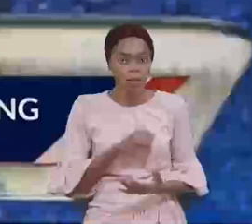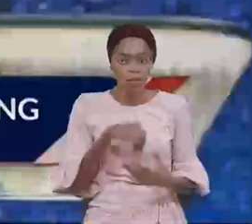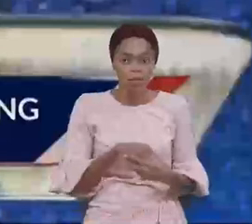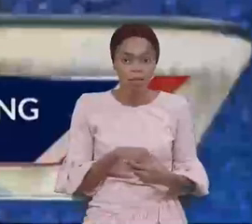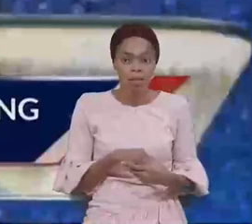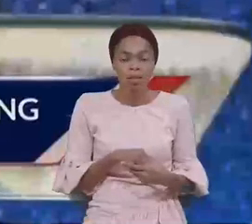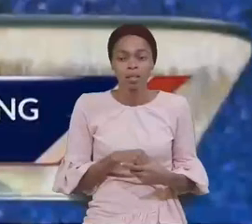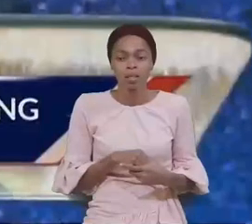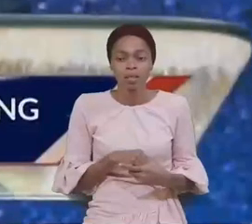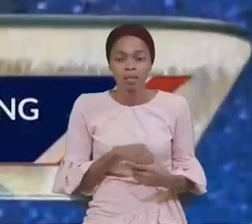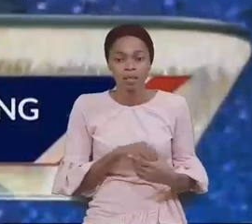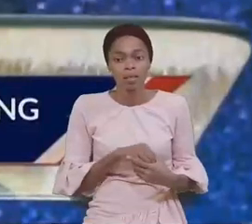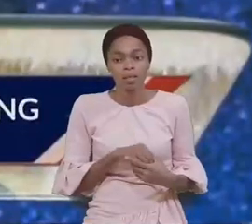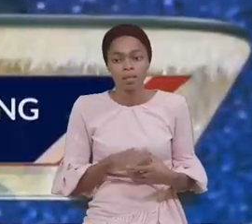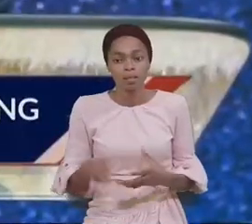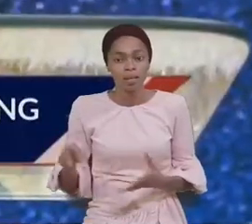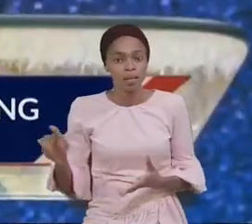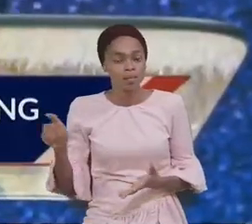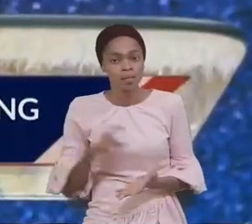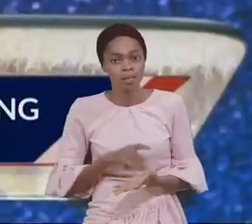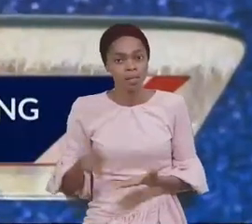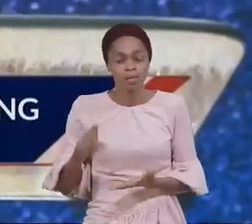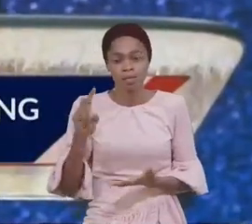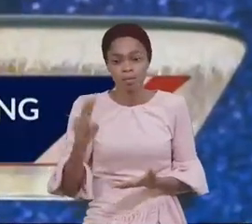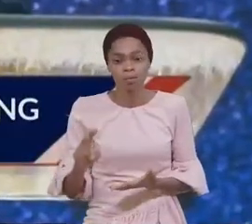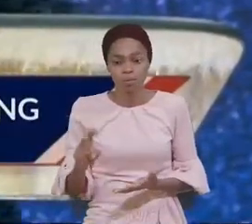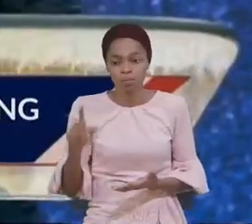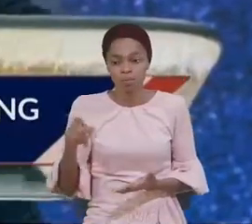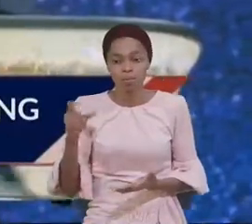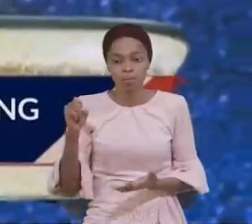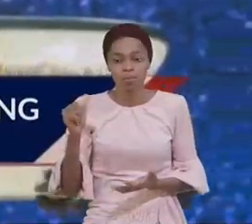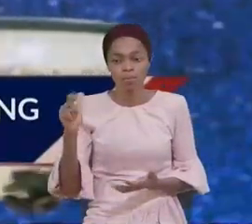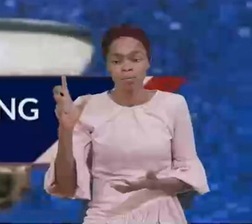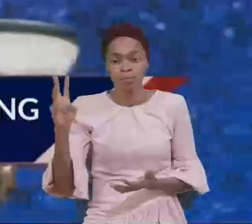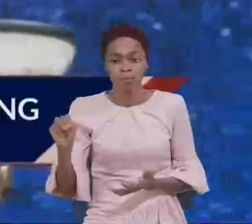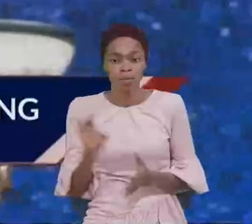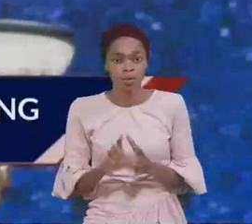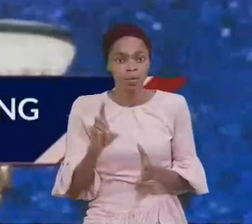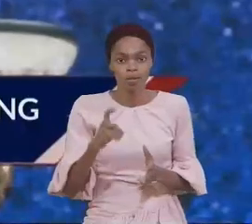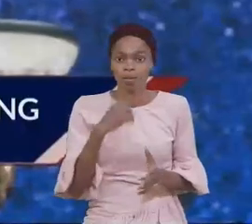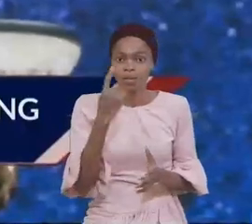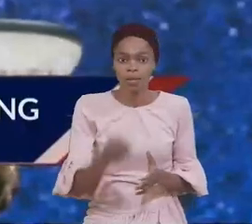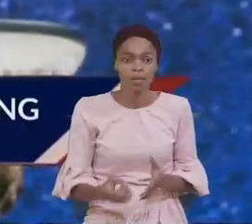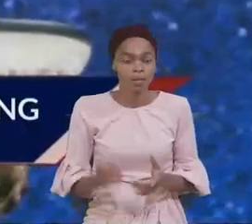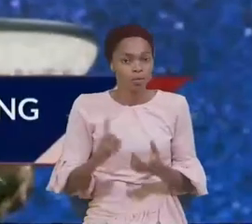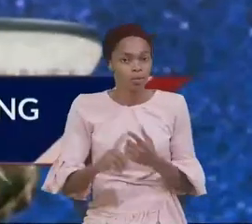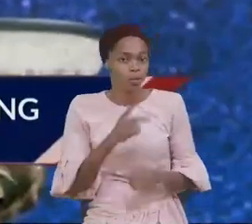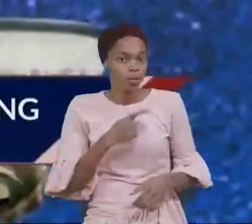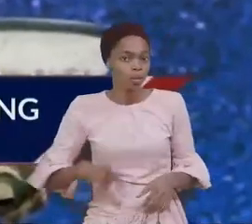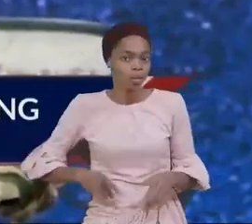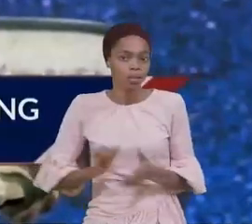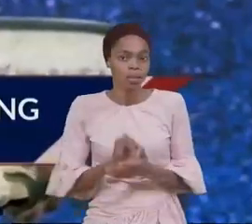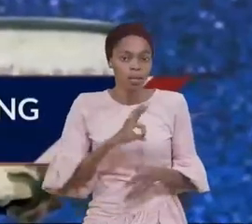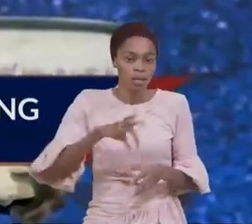au Fils, le roi qu'il a nommé et le roi qu'il a décrété que je te donnerai